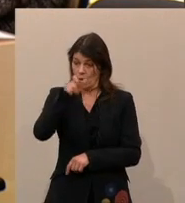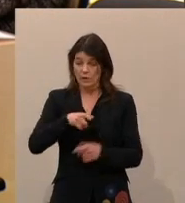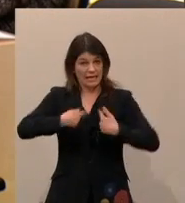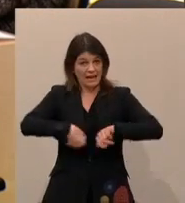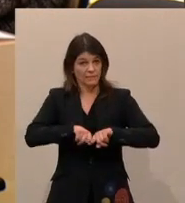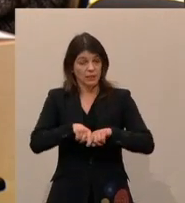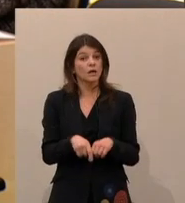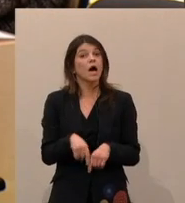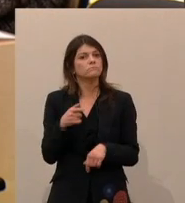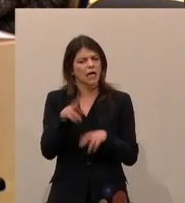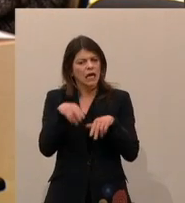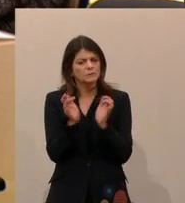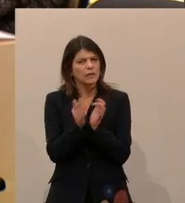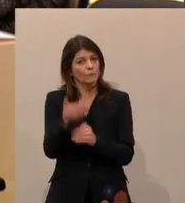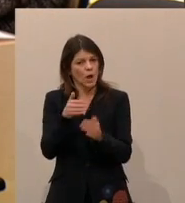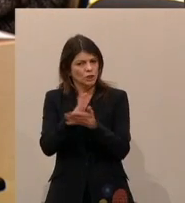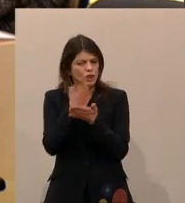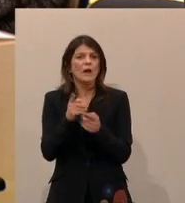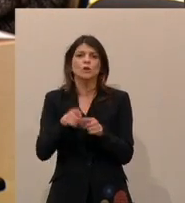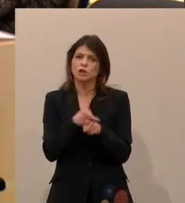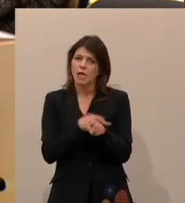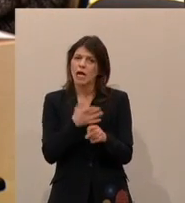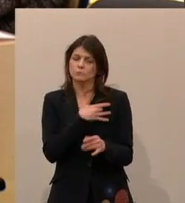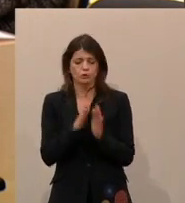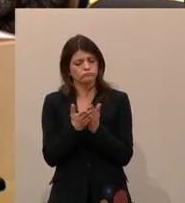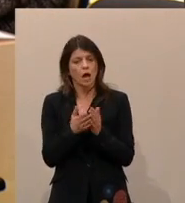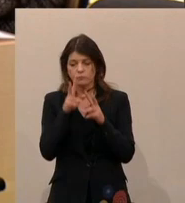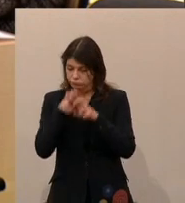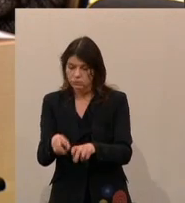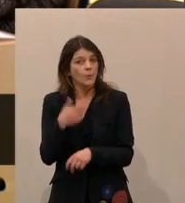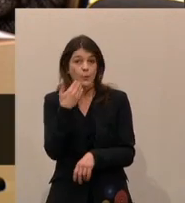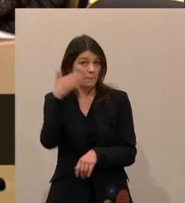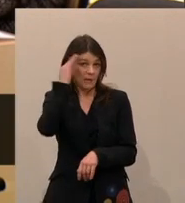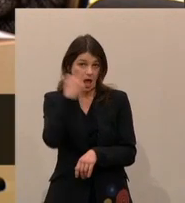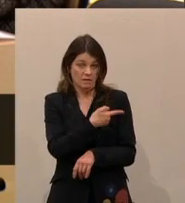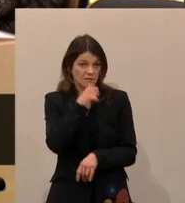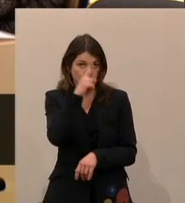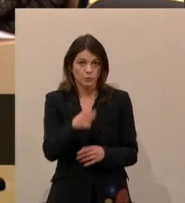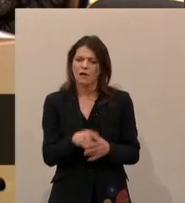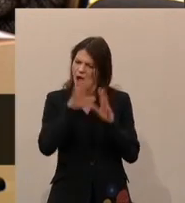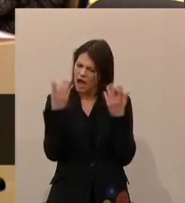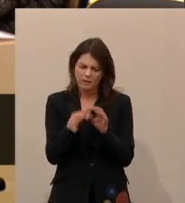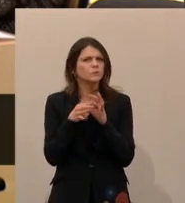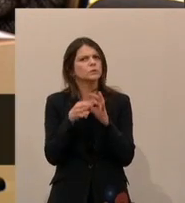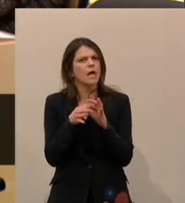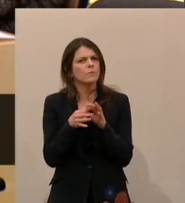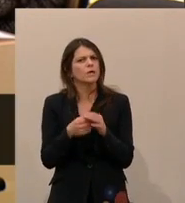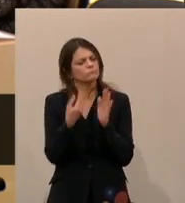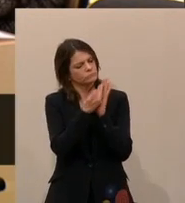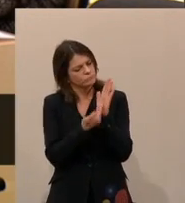Referat Rechtsmittelvorentscheidungen und Staatsbürgerschaftserhebungen war es nicht bekannt. Sämtliche in diesem Zusammenhang